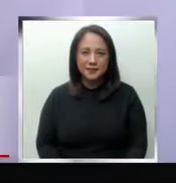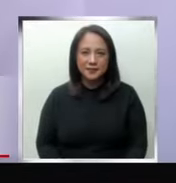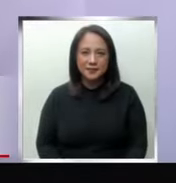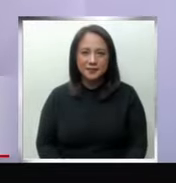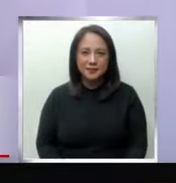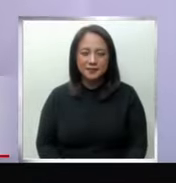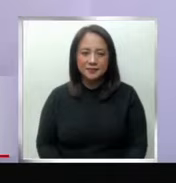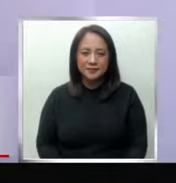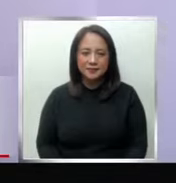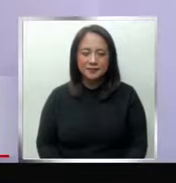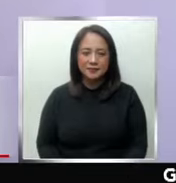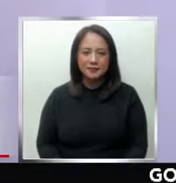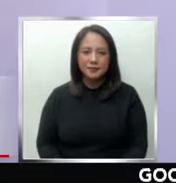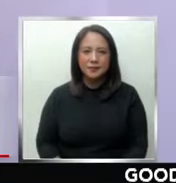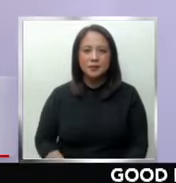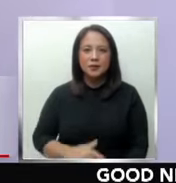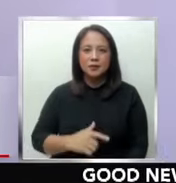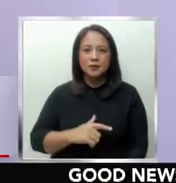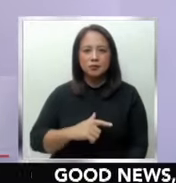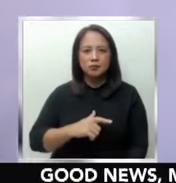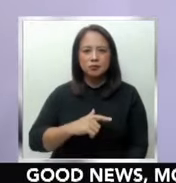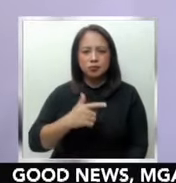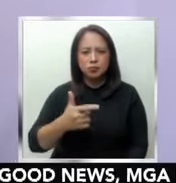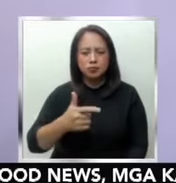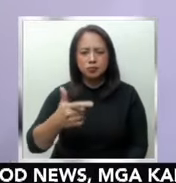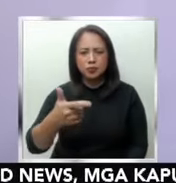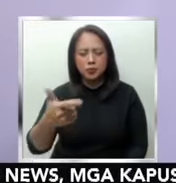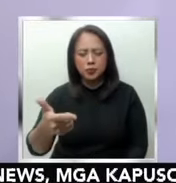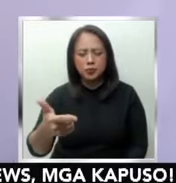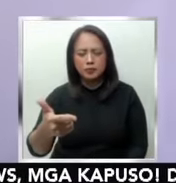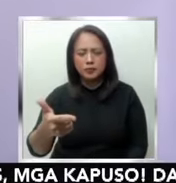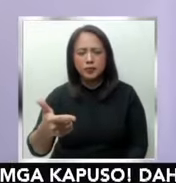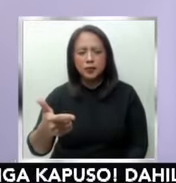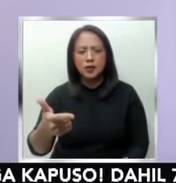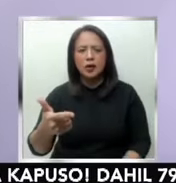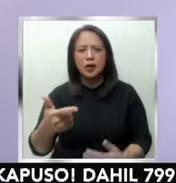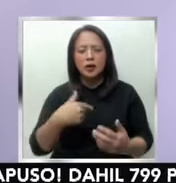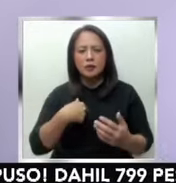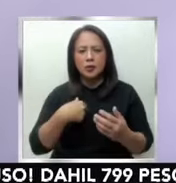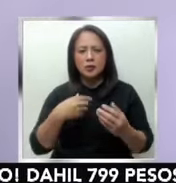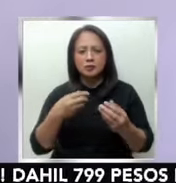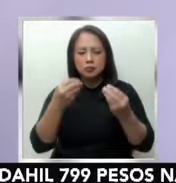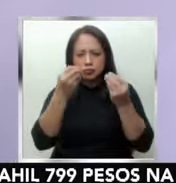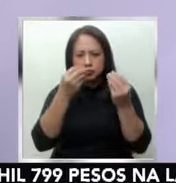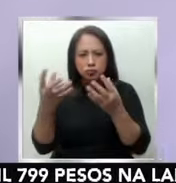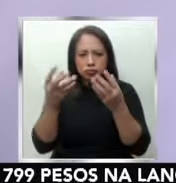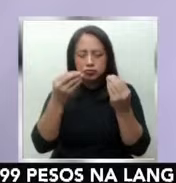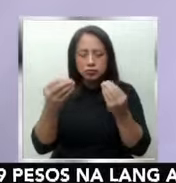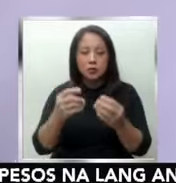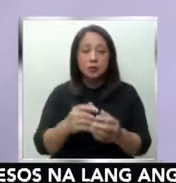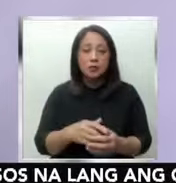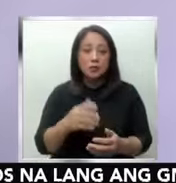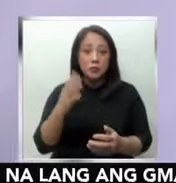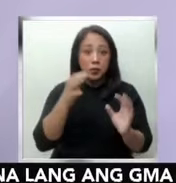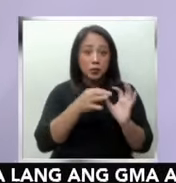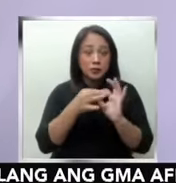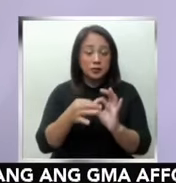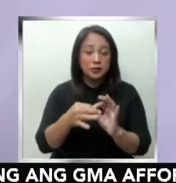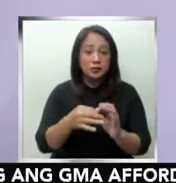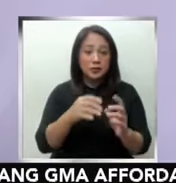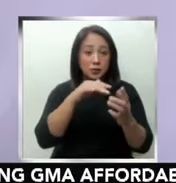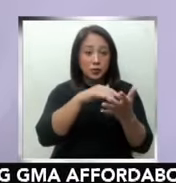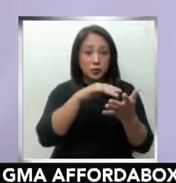sunod-sunod Ang pagpasok ng mga detalye kaugnay ng pagkasawi ng Adamson University Student na si John